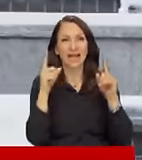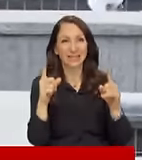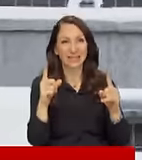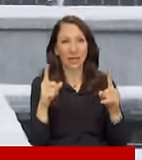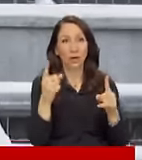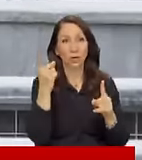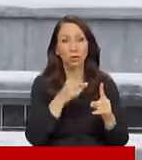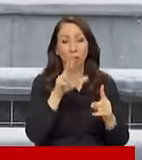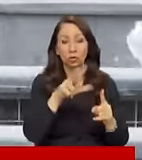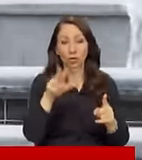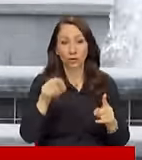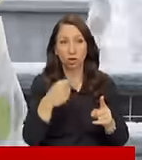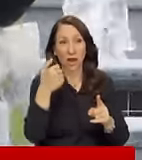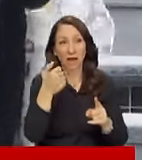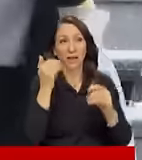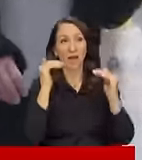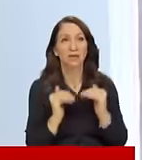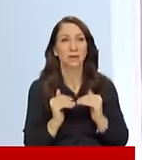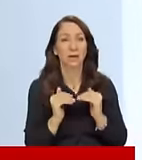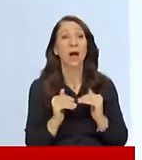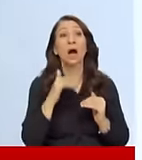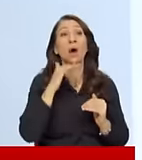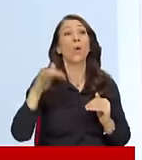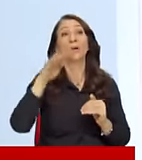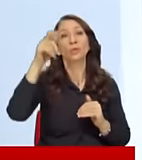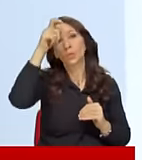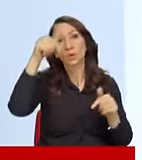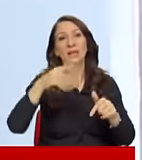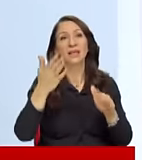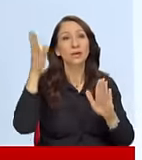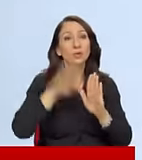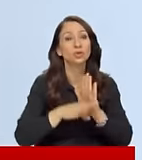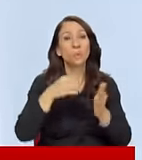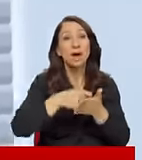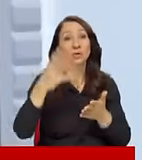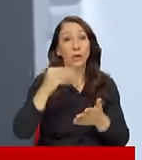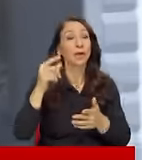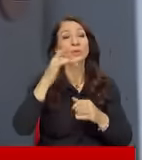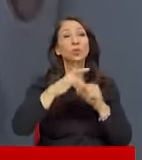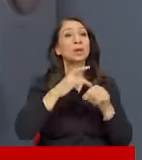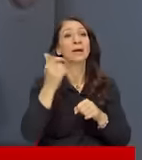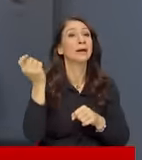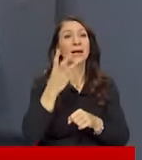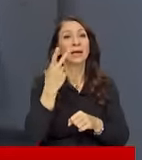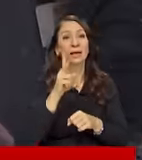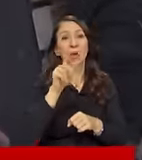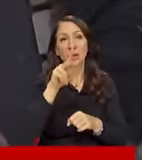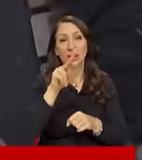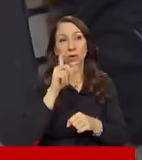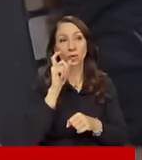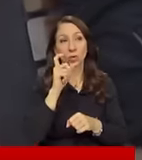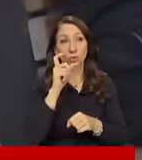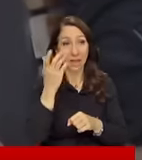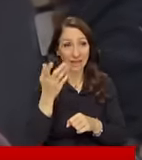arasında %33,6 azaldı. Avrupa'da Türkiye'den daha düşük aylığa sahip ülke sayısı 2012'de